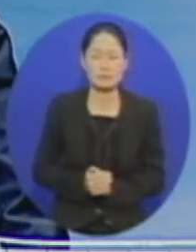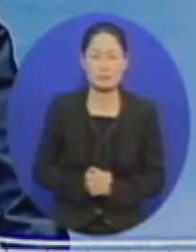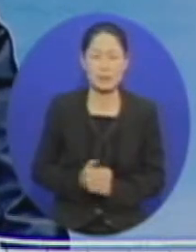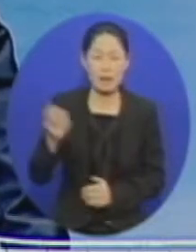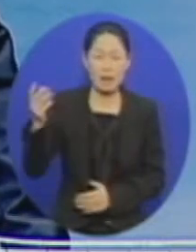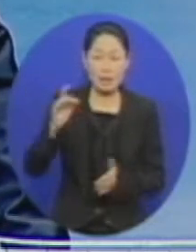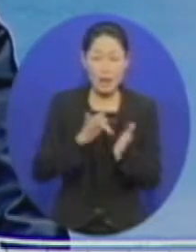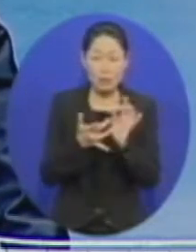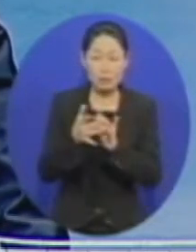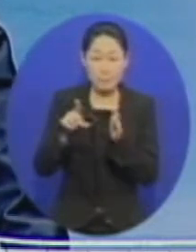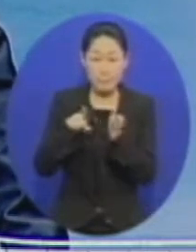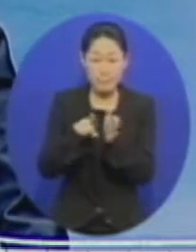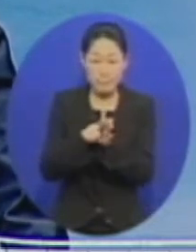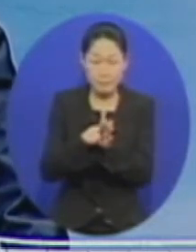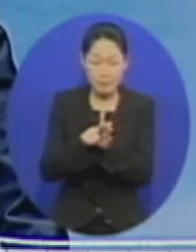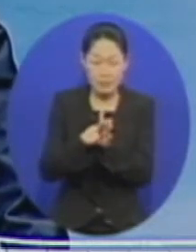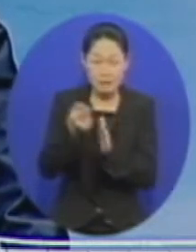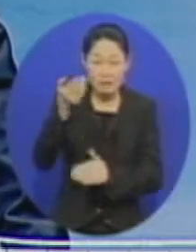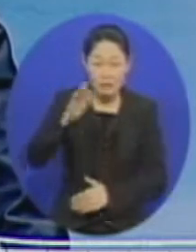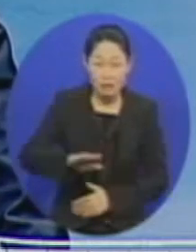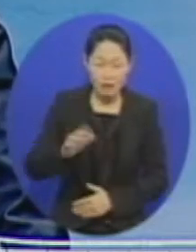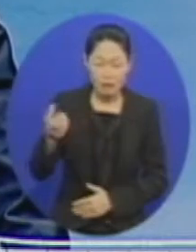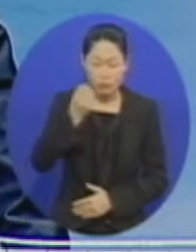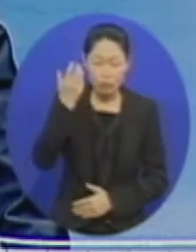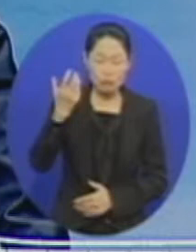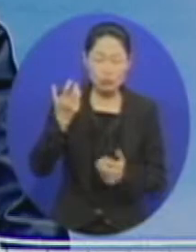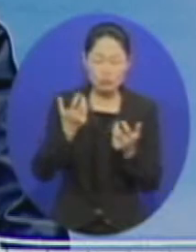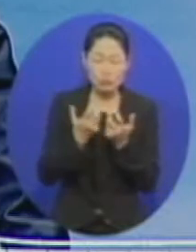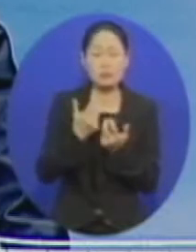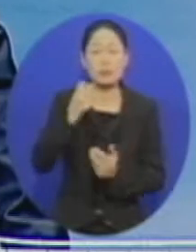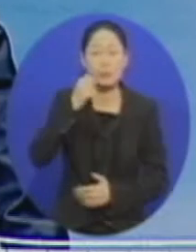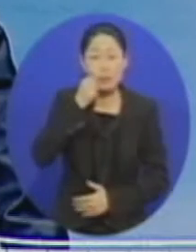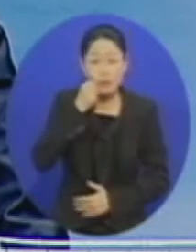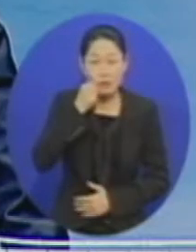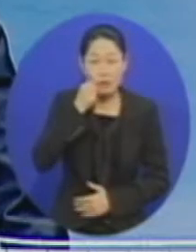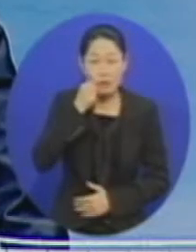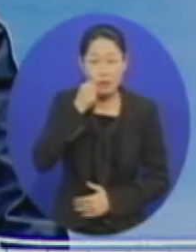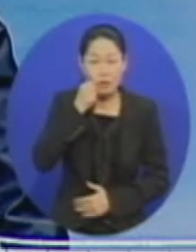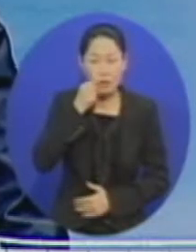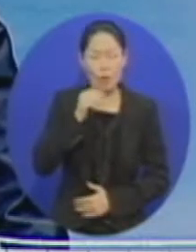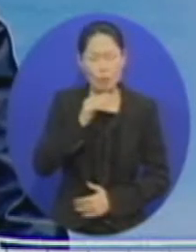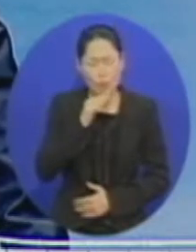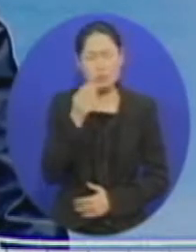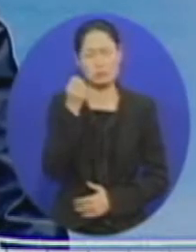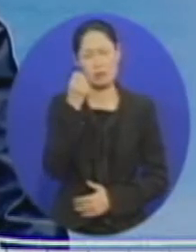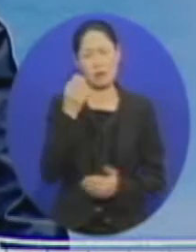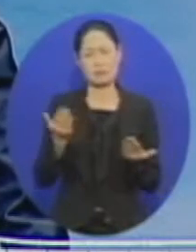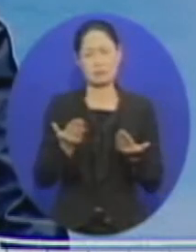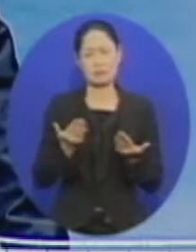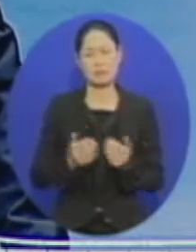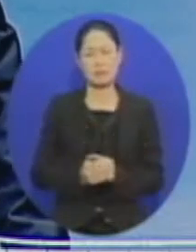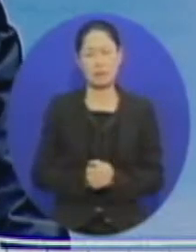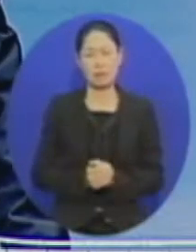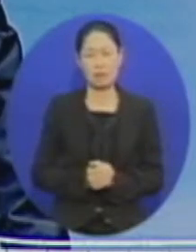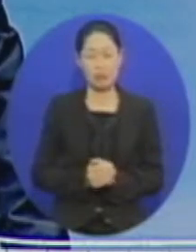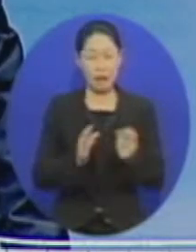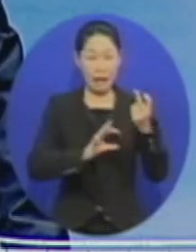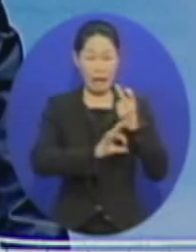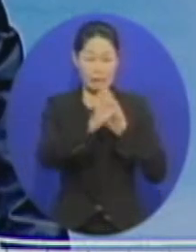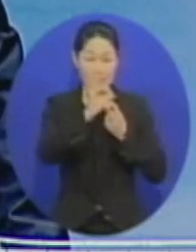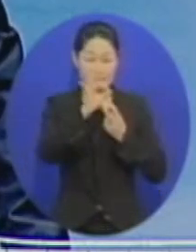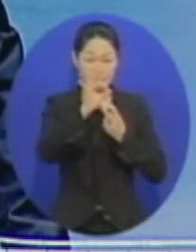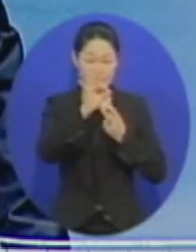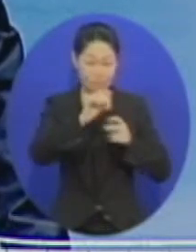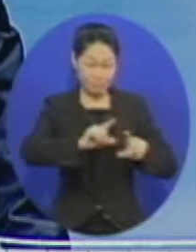예수님을 믿는데 성령충만 하지는 못했다 그건 정말 이상한 일이에요 아침이면 태양이